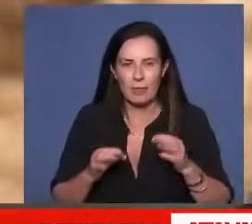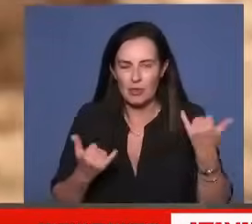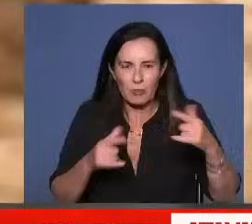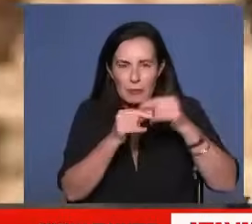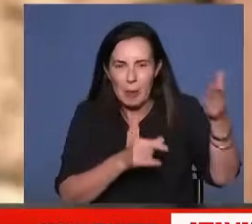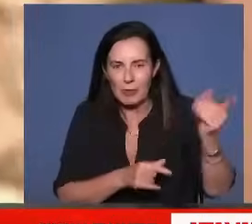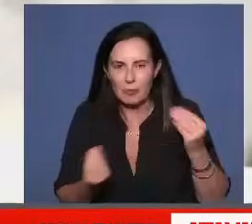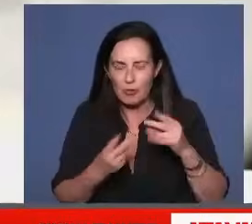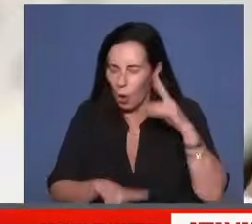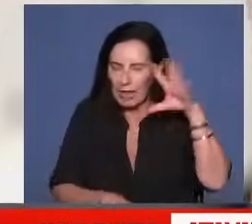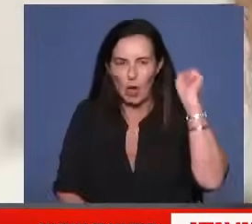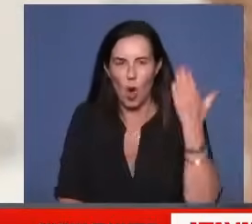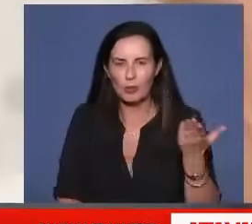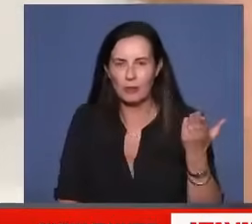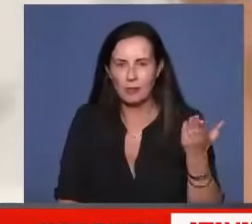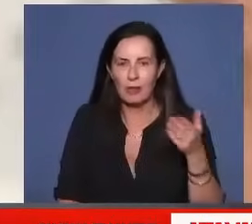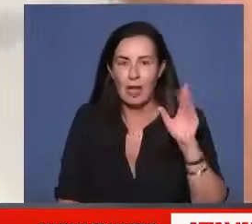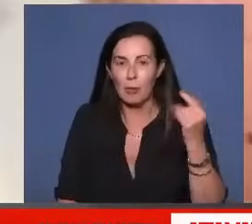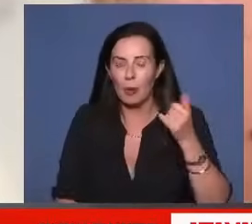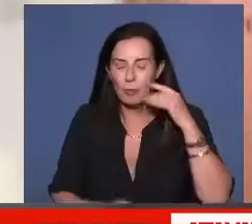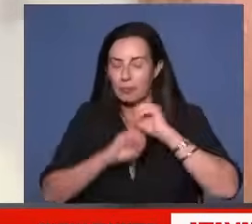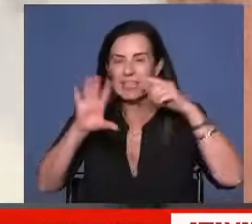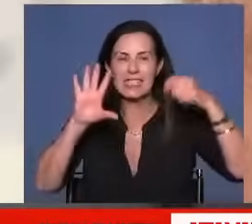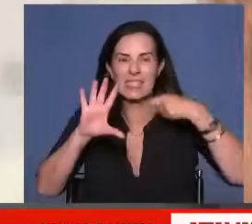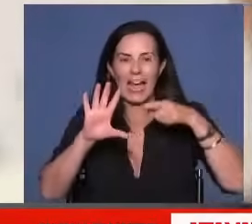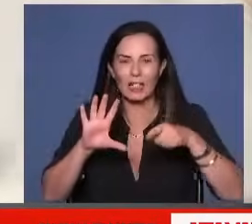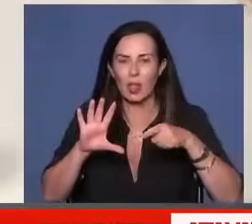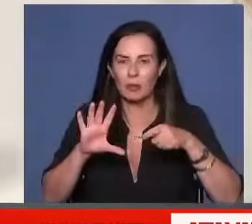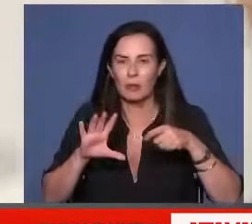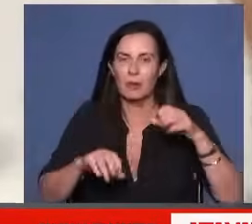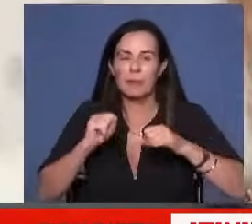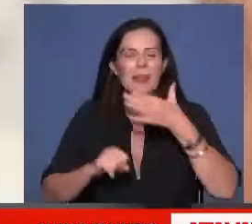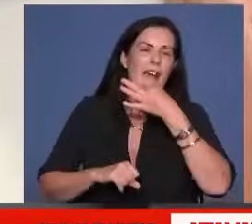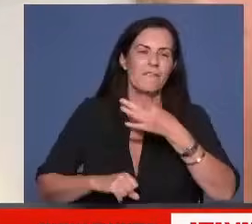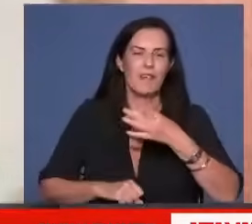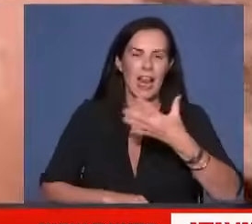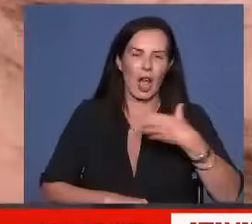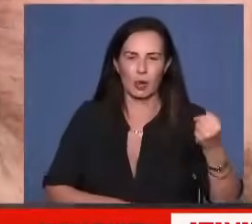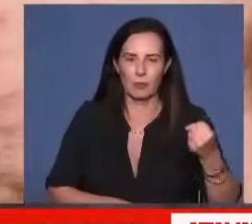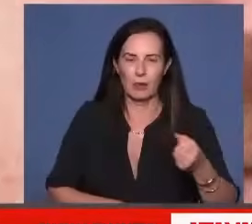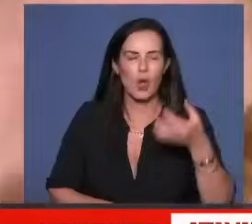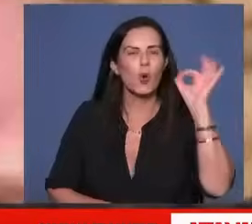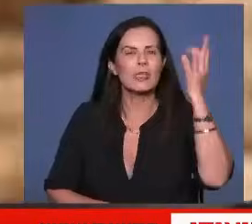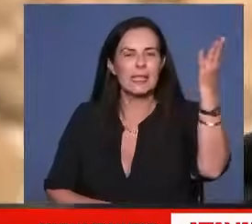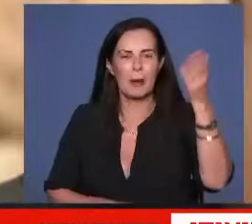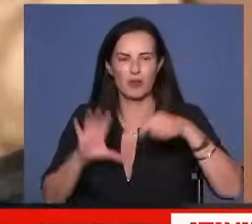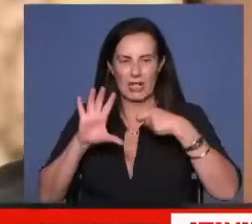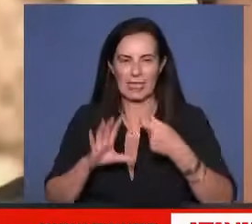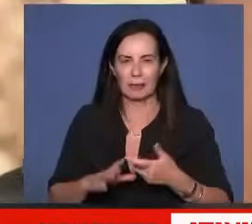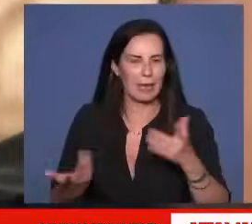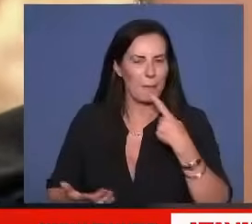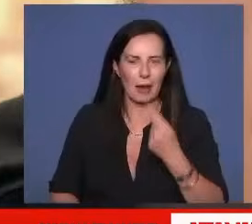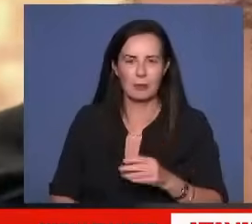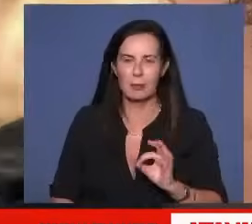דבר שאני יכול לתפוס אפילו. וגם הם כל פעם מעלים איזה סרטון של כאילו הם מתנהגים יפה לחטופים. כוסימה של הסרטונים האלה, אין לי מה להגיד. זה